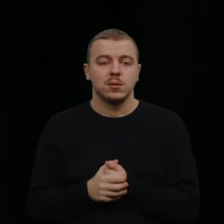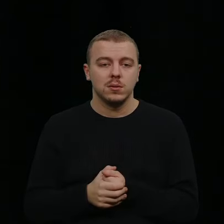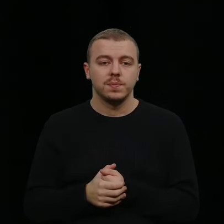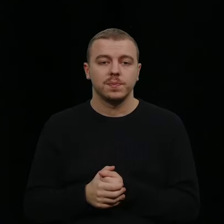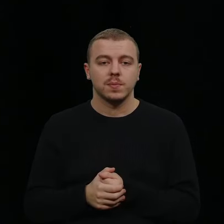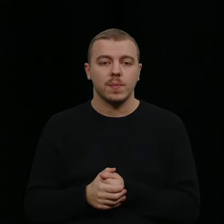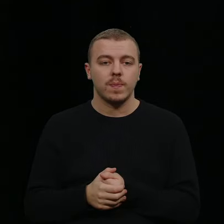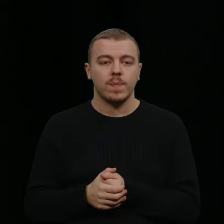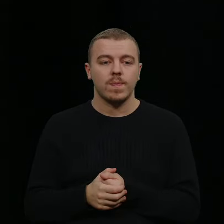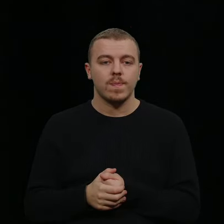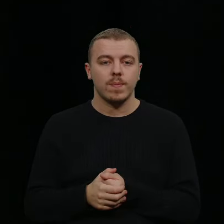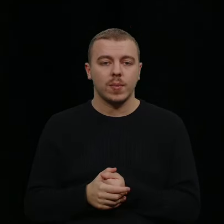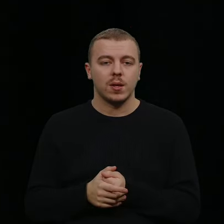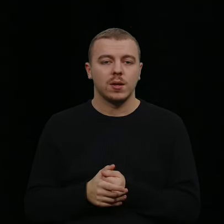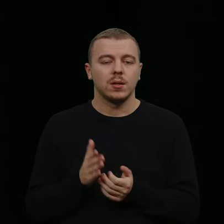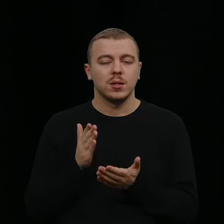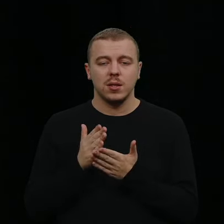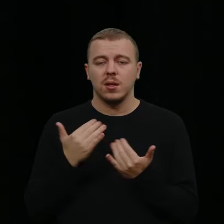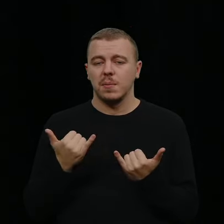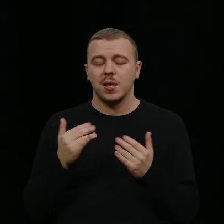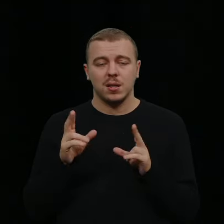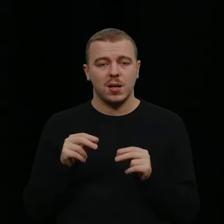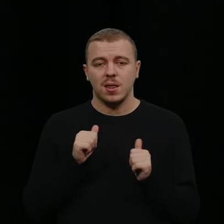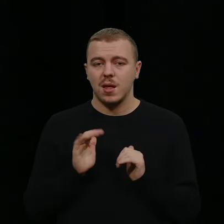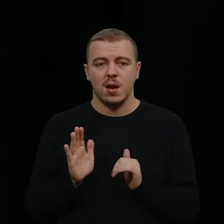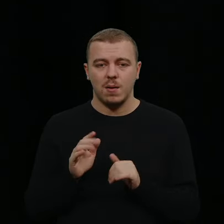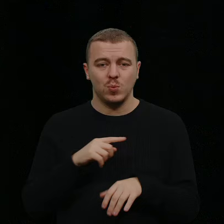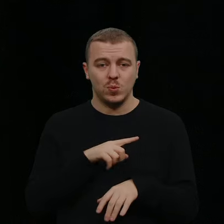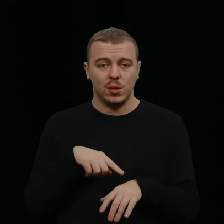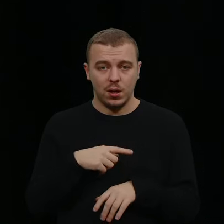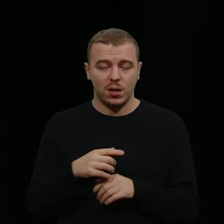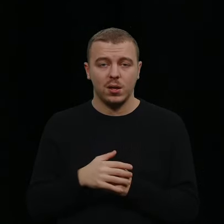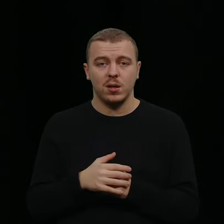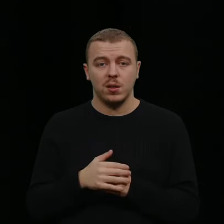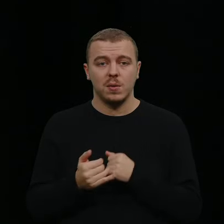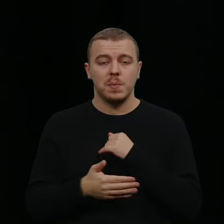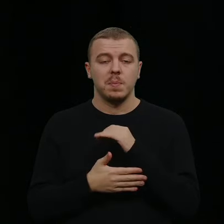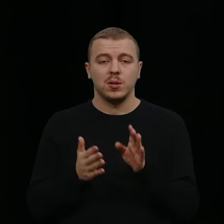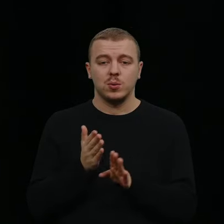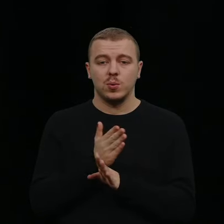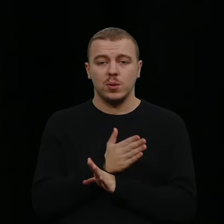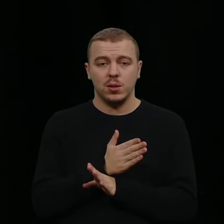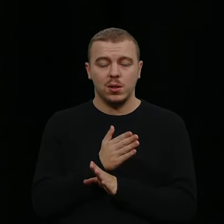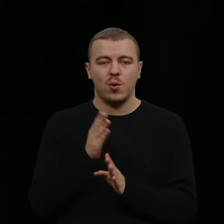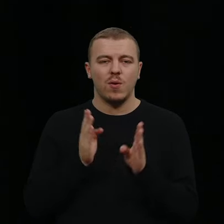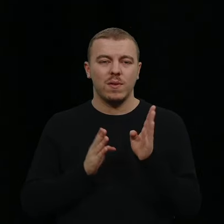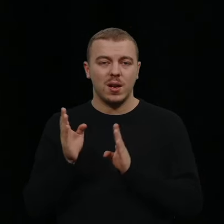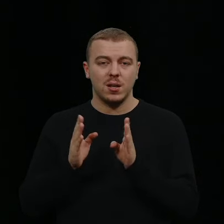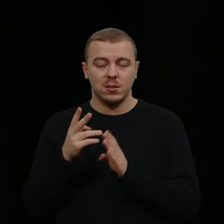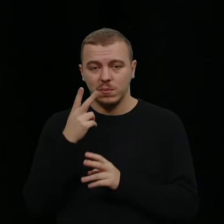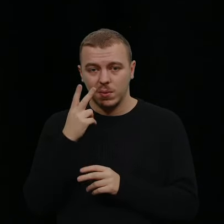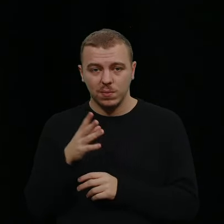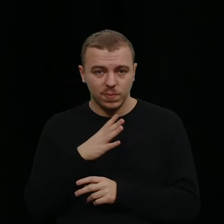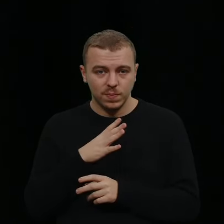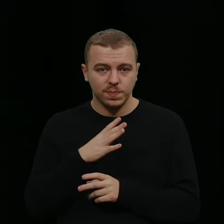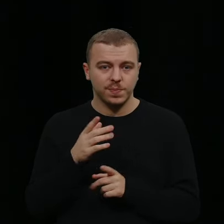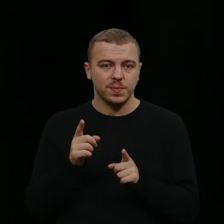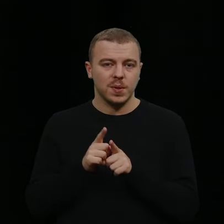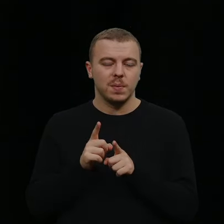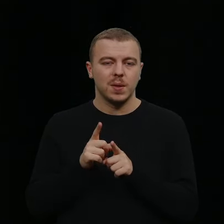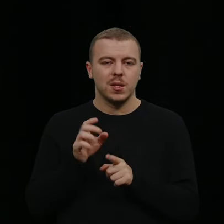srityje, nes nu, tikrai yra neramus laikai ir paskutiniai, dabar paskutinės konferencijos, paskutinis